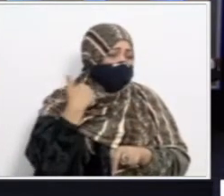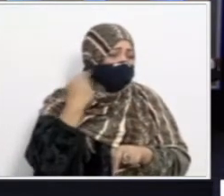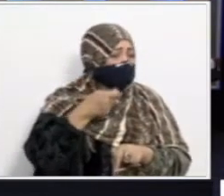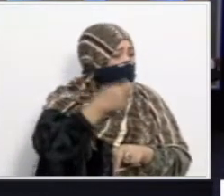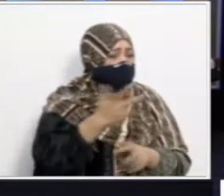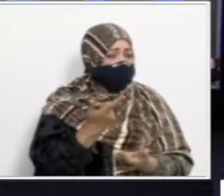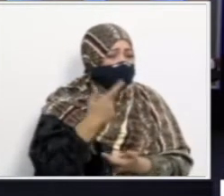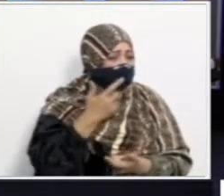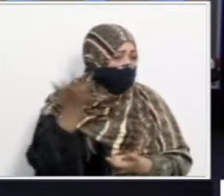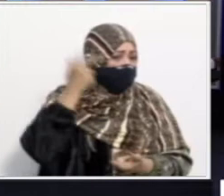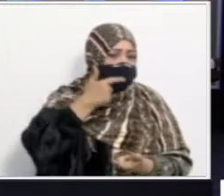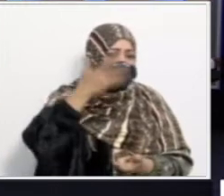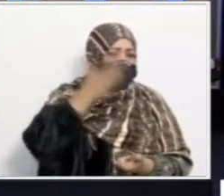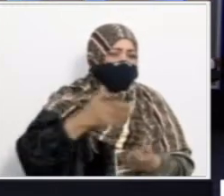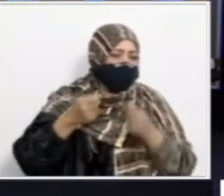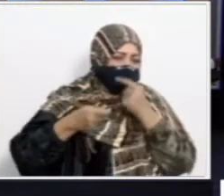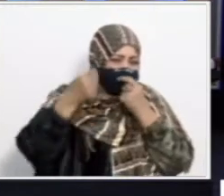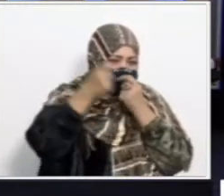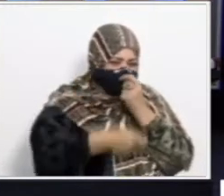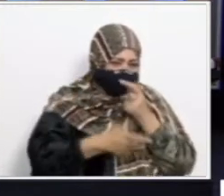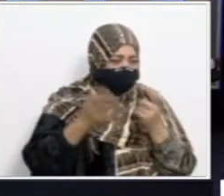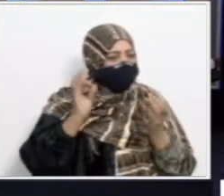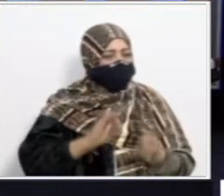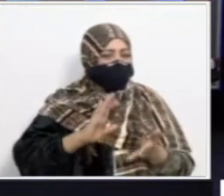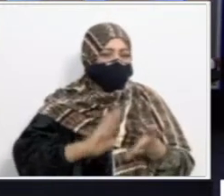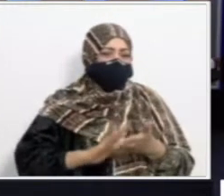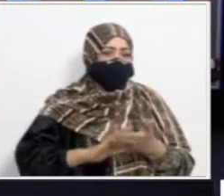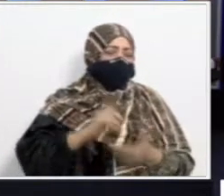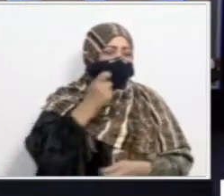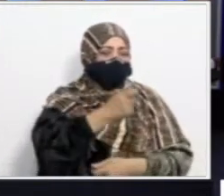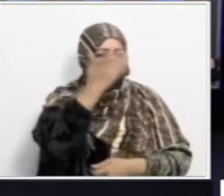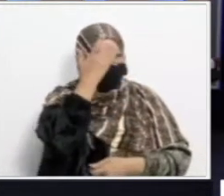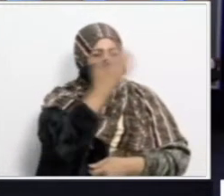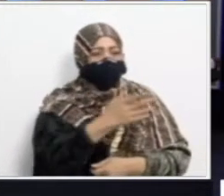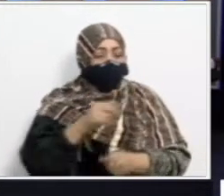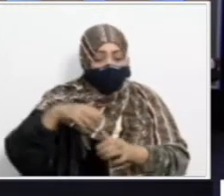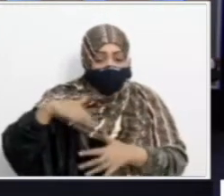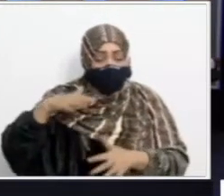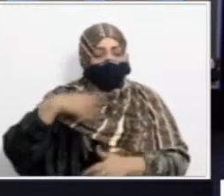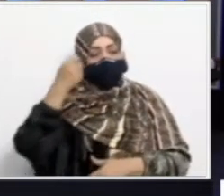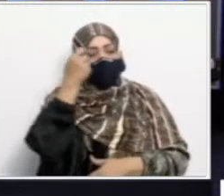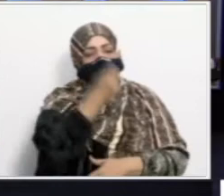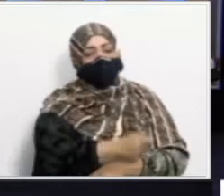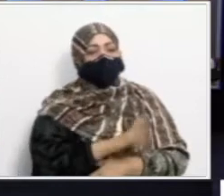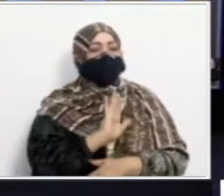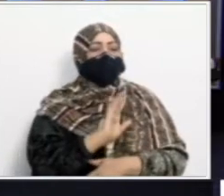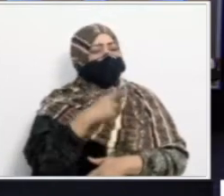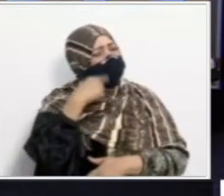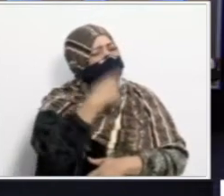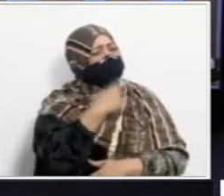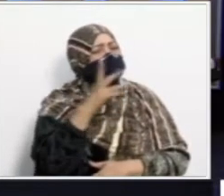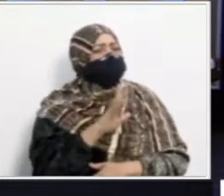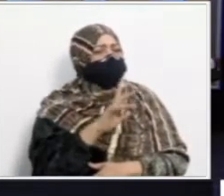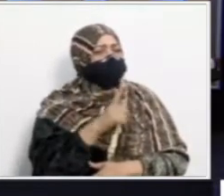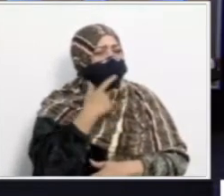بتساعد أي نعم هي بتساعد نعم إيه مش ندر ولا حاجة نويت أنك تبي تساعد للفرح أي نعم نعم